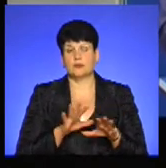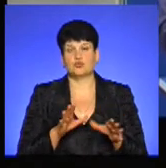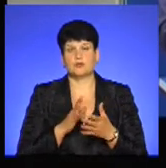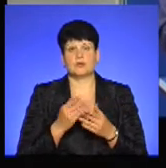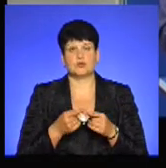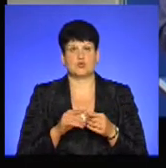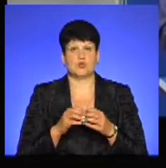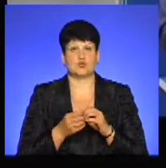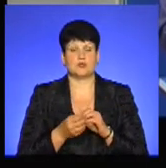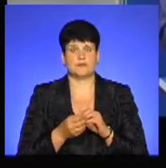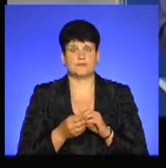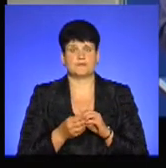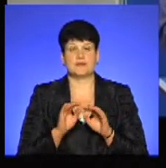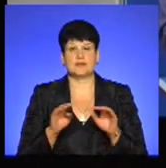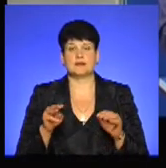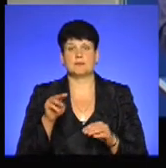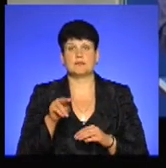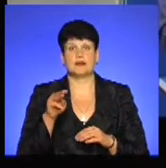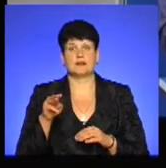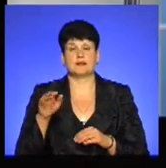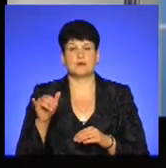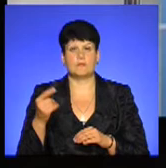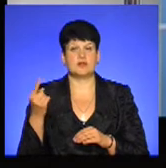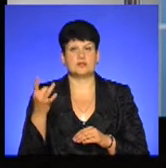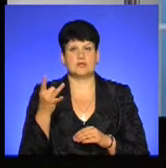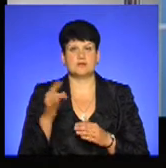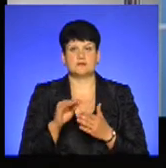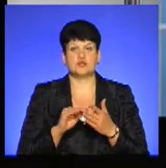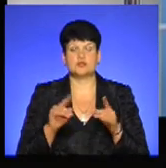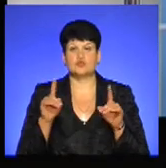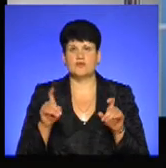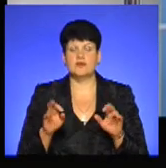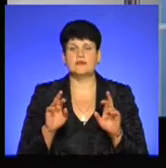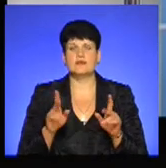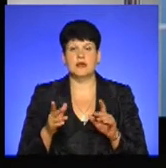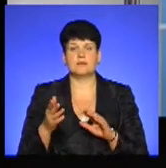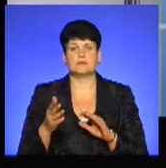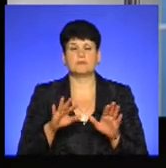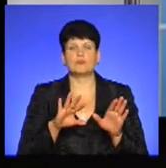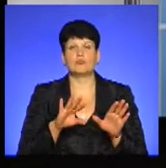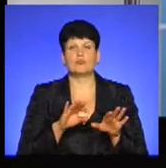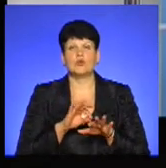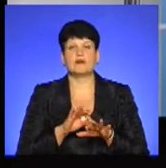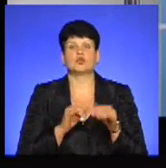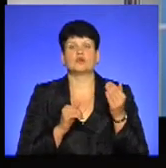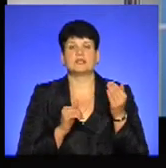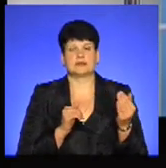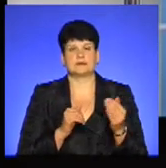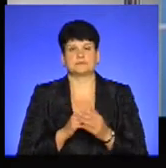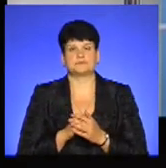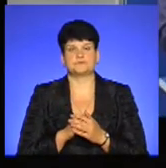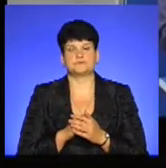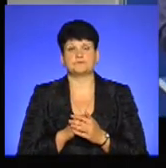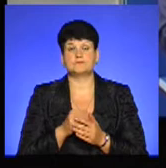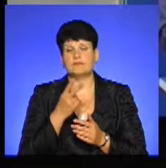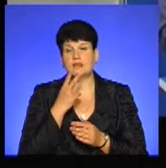результату. Учні ПТУ вперше складають тестування. Як минуло воно для них? Ну, судячи з